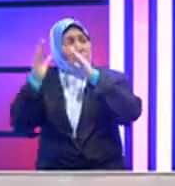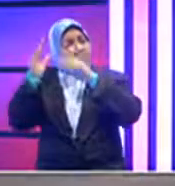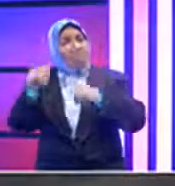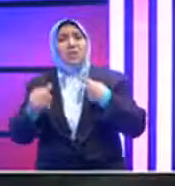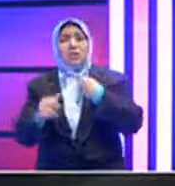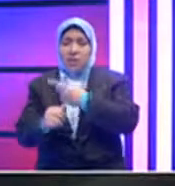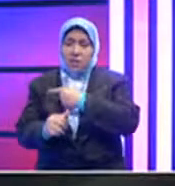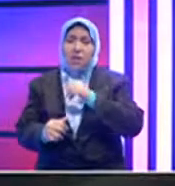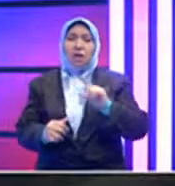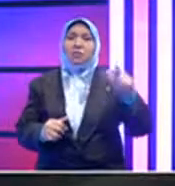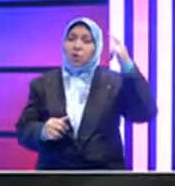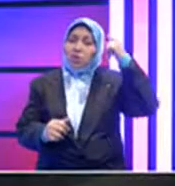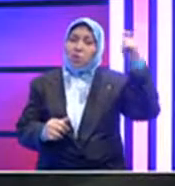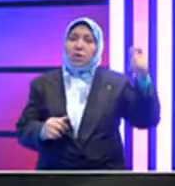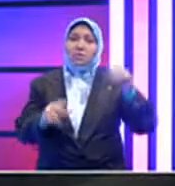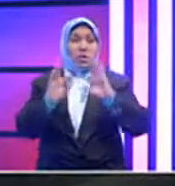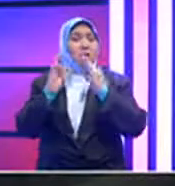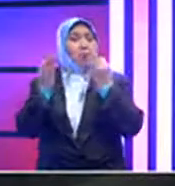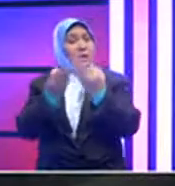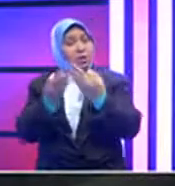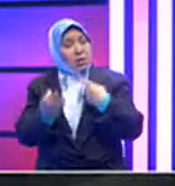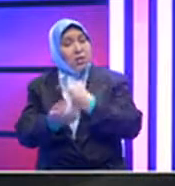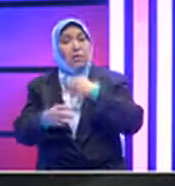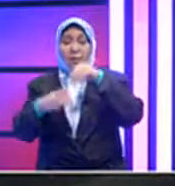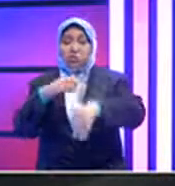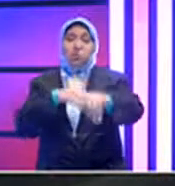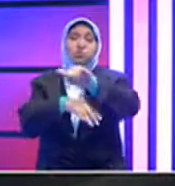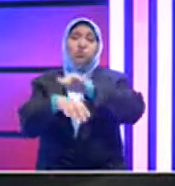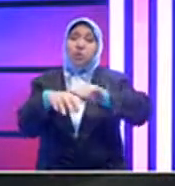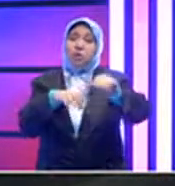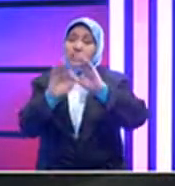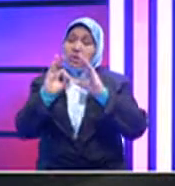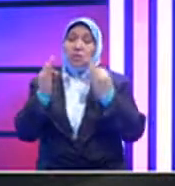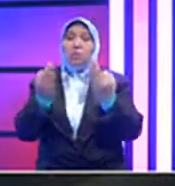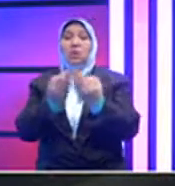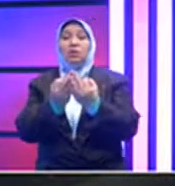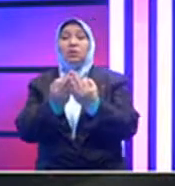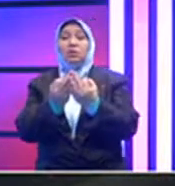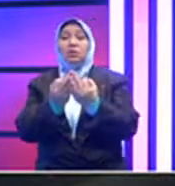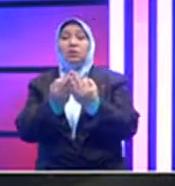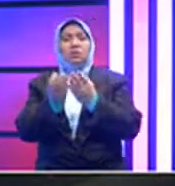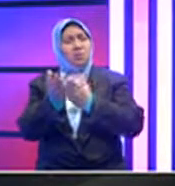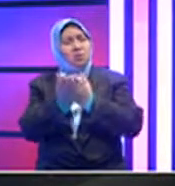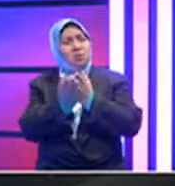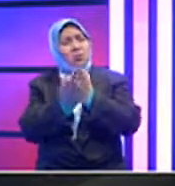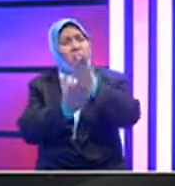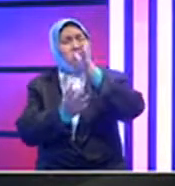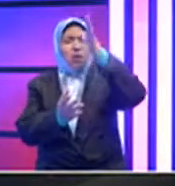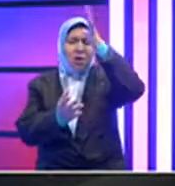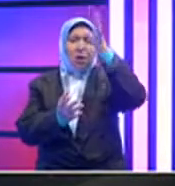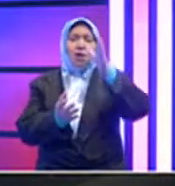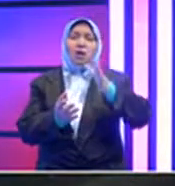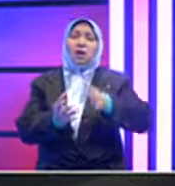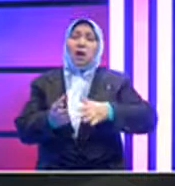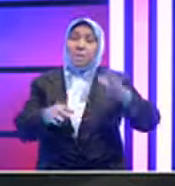Kitalah tentunya satu keluarga kita masuk surga Allah sekeluarga kau sekarang apel terus Ayah aja Ana